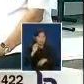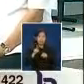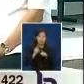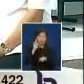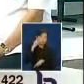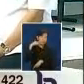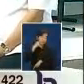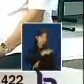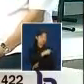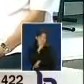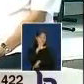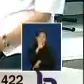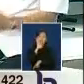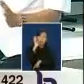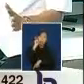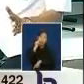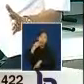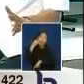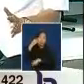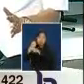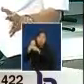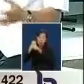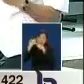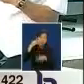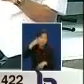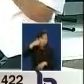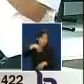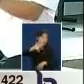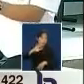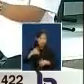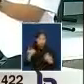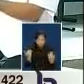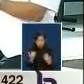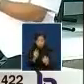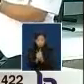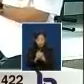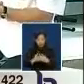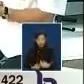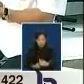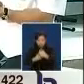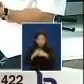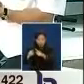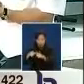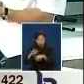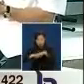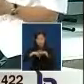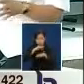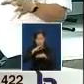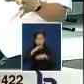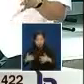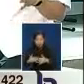ำก่อนไปอุ้มลูกเดียว ก็กลับจากทำงาน ต้องไปล้างมืออ ุ้มลูกแล้วจะไปเล่นกับลูกเนี่ยต้องล้างมือก่อนนะ